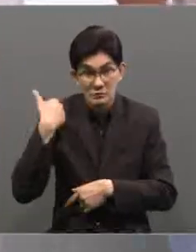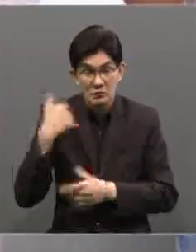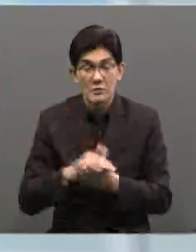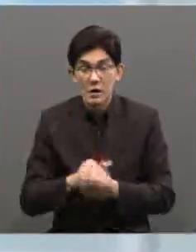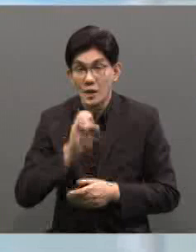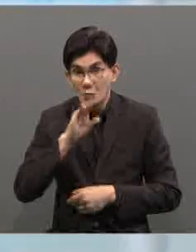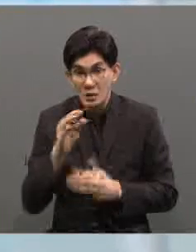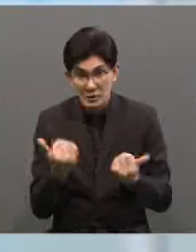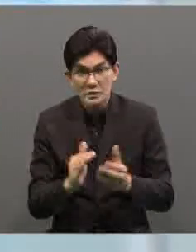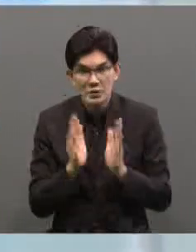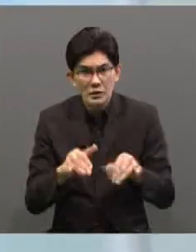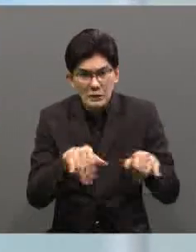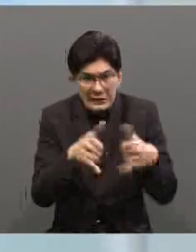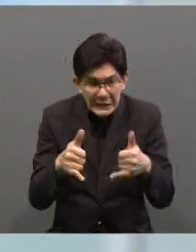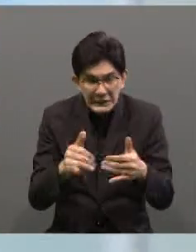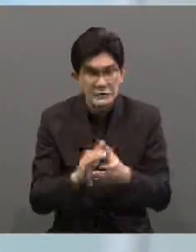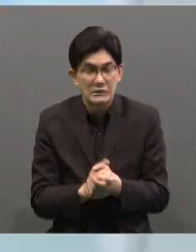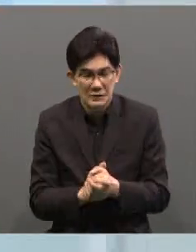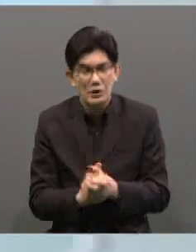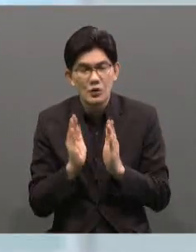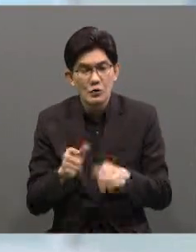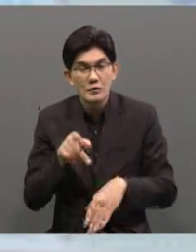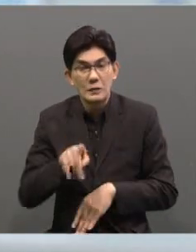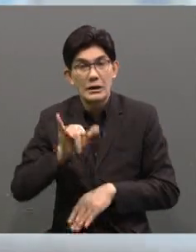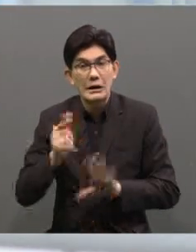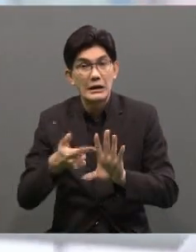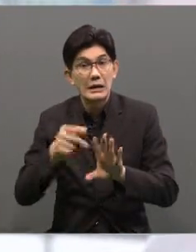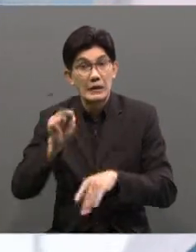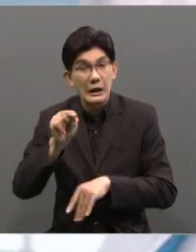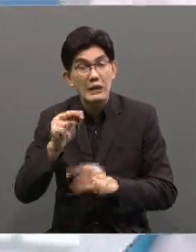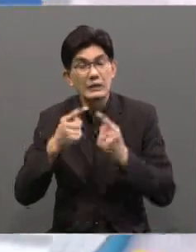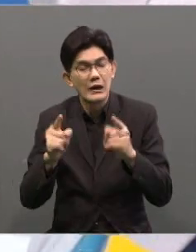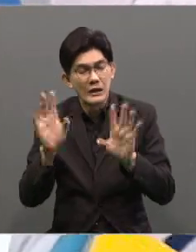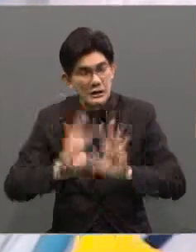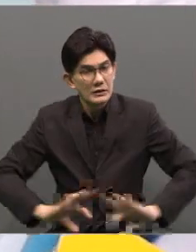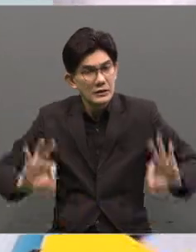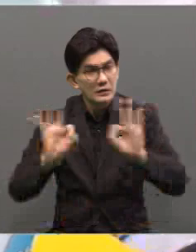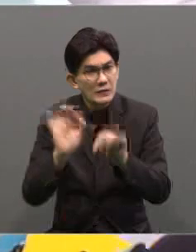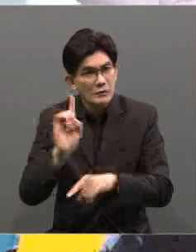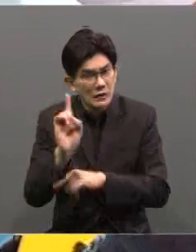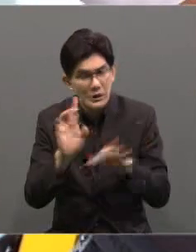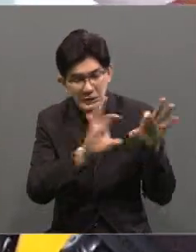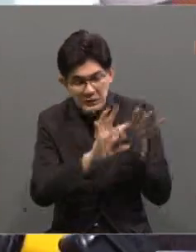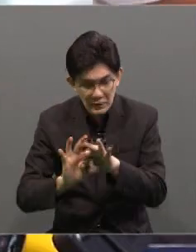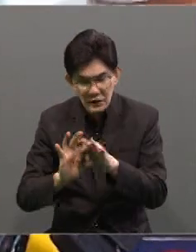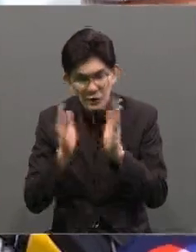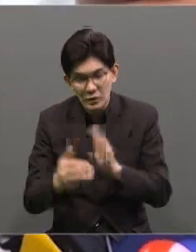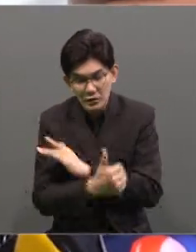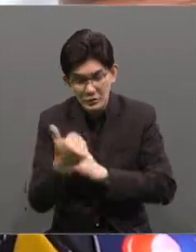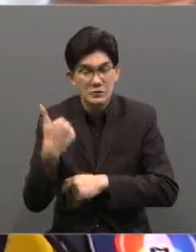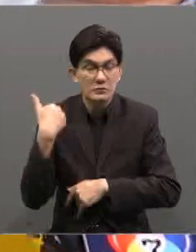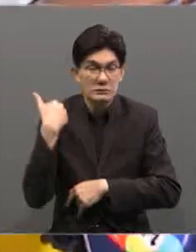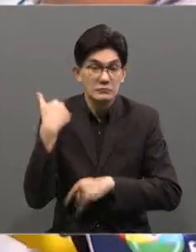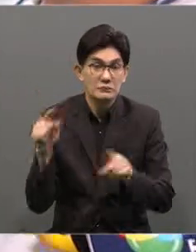ก็ยืนยันว่าเส้นด้ายเป็นเพียงแค่ผู้เล่นนะยังคงอยู่ในสถานะพยานแต่มีความสำคัญคือเป็นจุดเชื่อมโยงไปยังอีกหลายคนใน